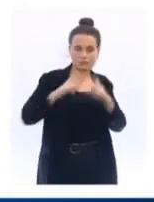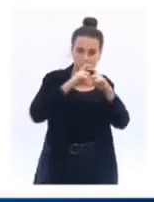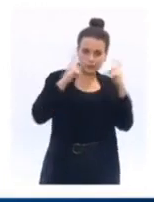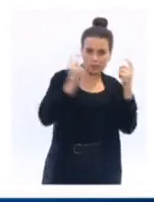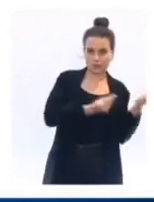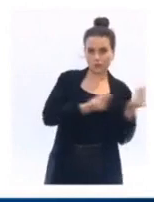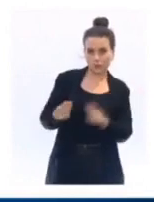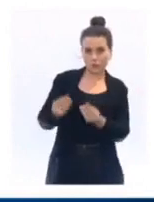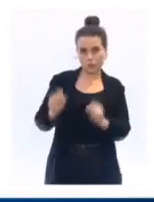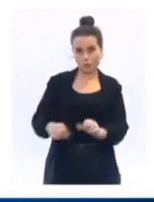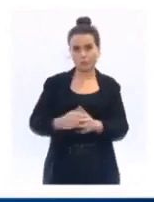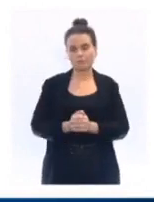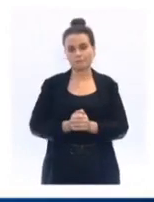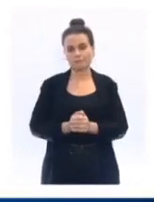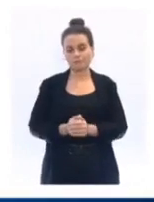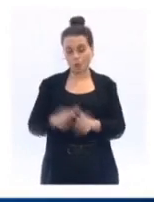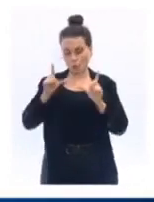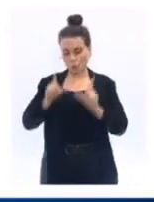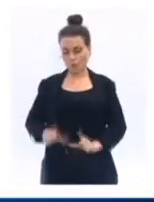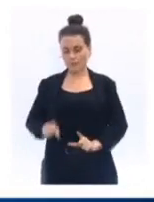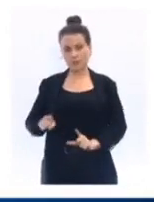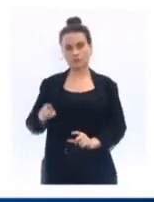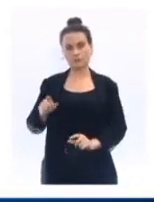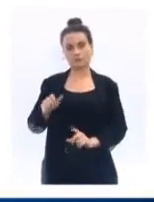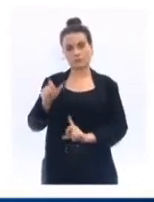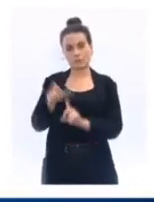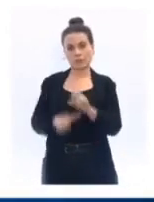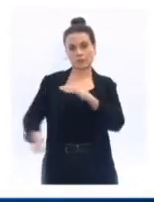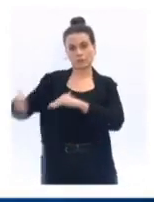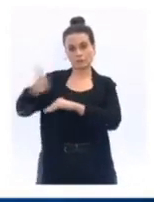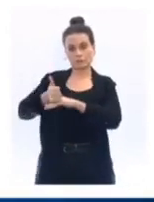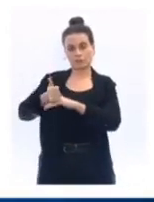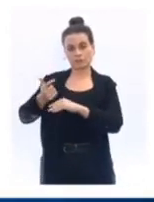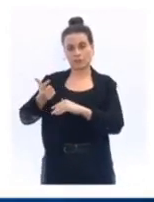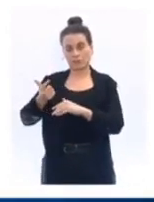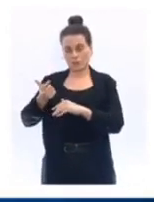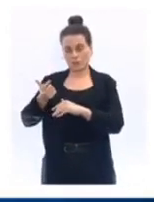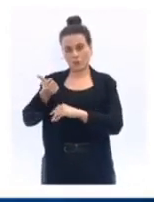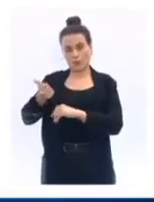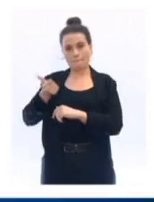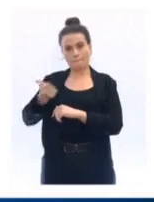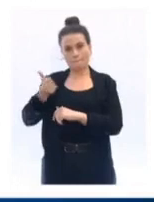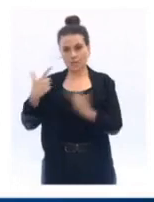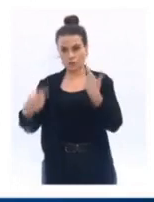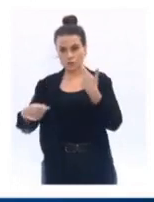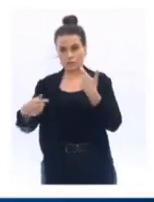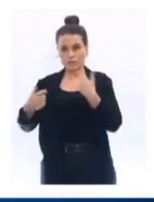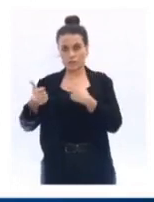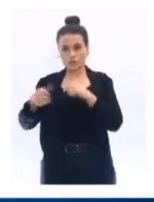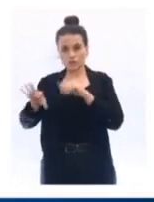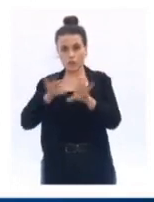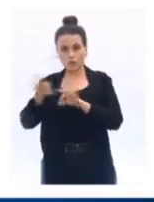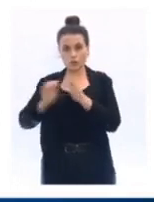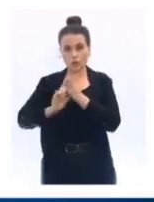continuité pédagogique permet en particulier d'envisager de l'enseignement à distance pour les élèves vulnérables ou pour des groupes d'élèves.